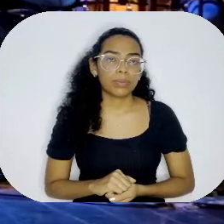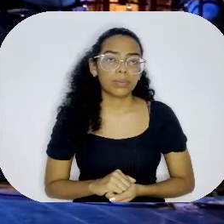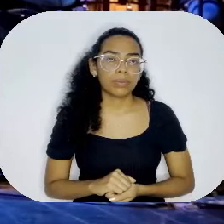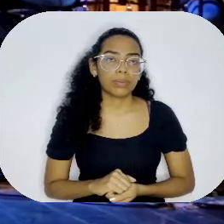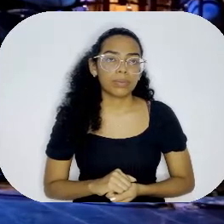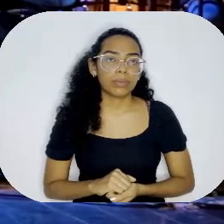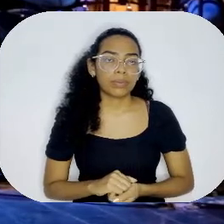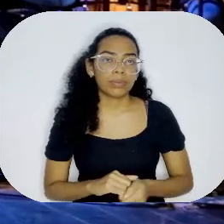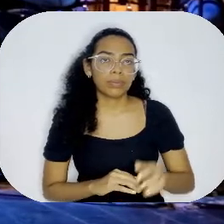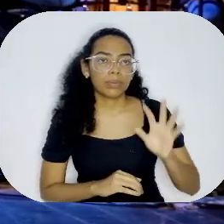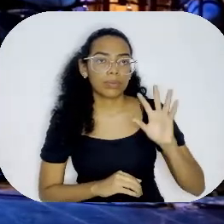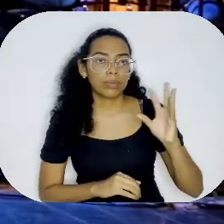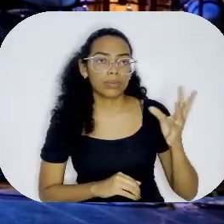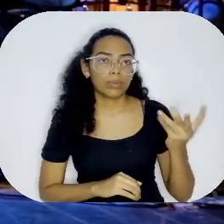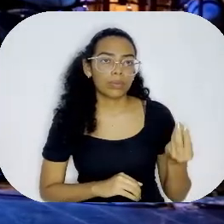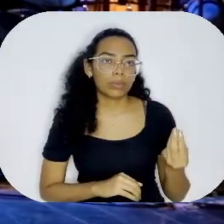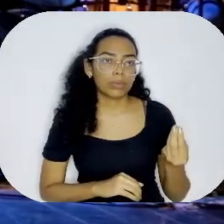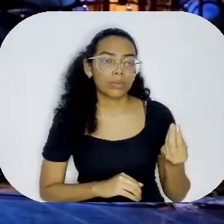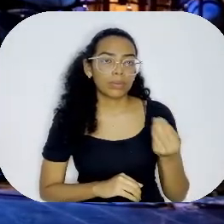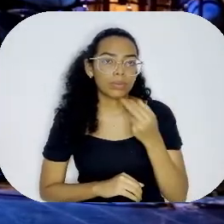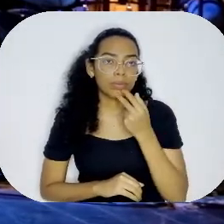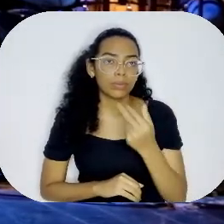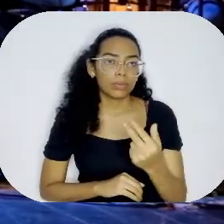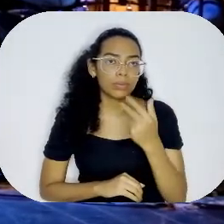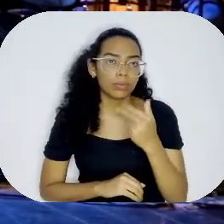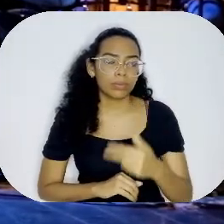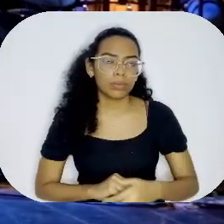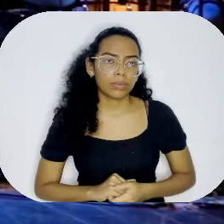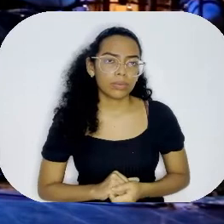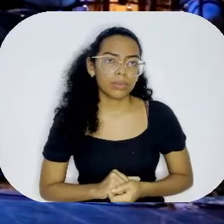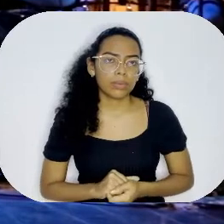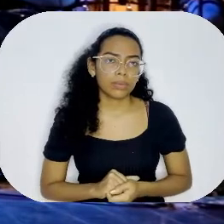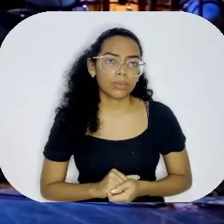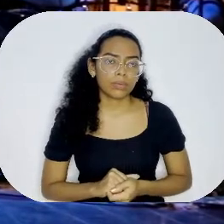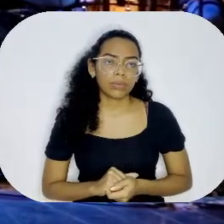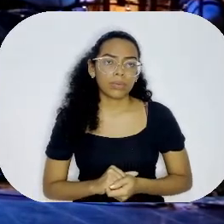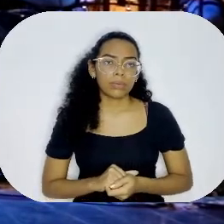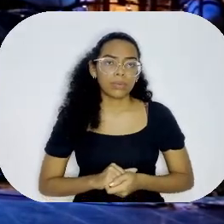Bom. Swahili. África, língua.